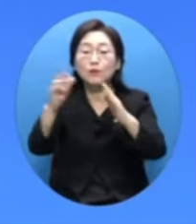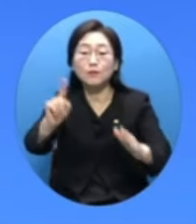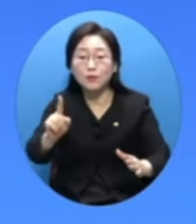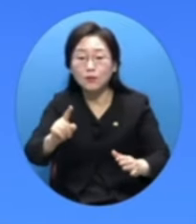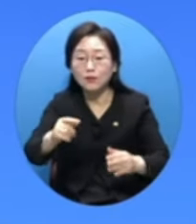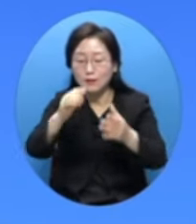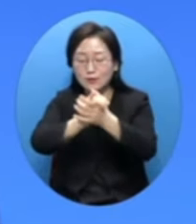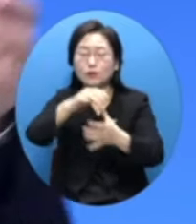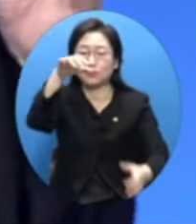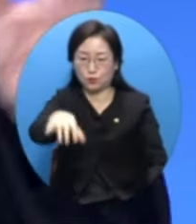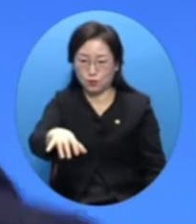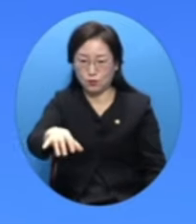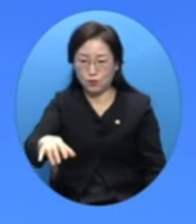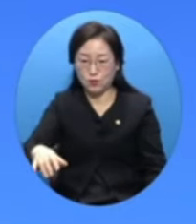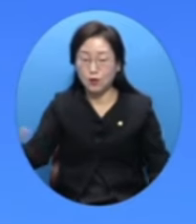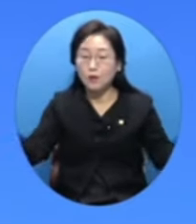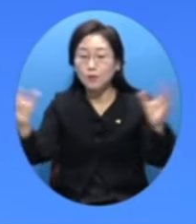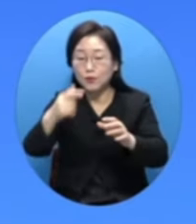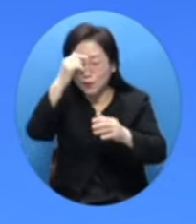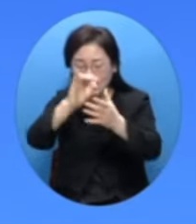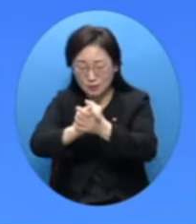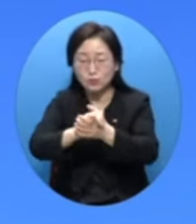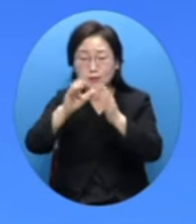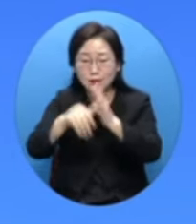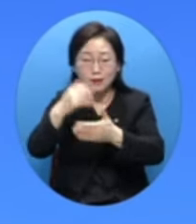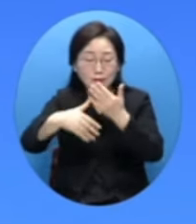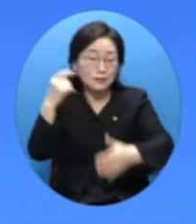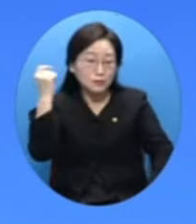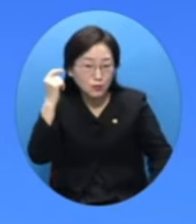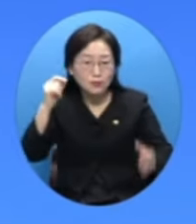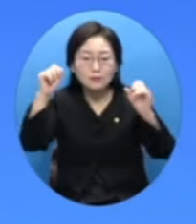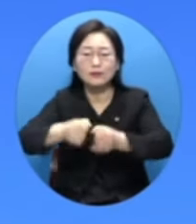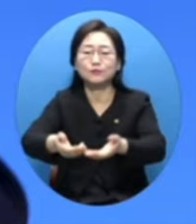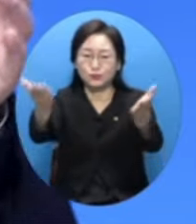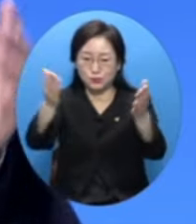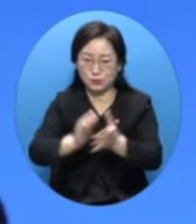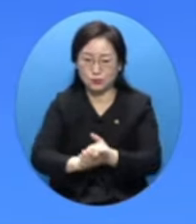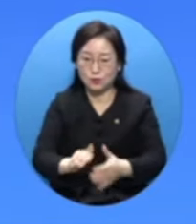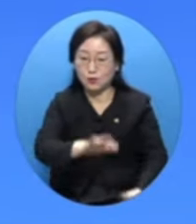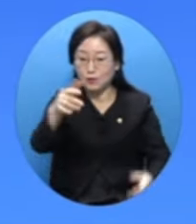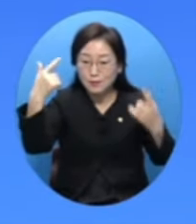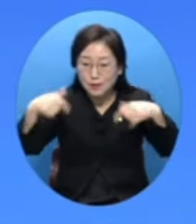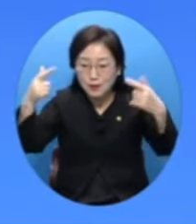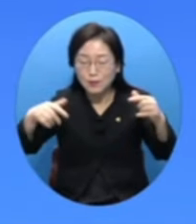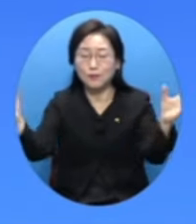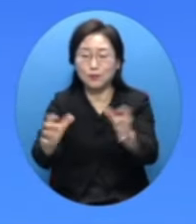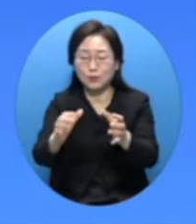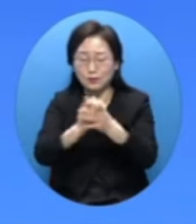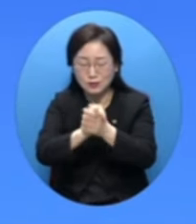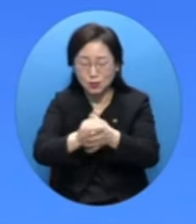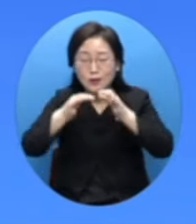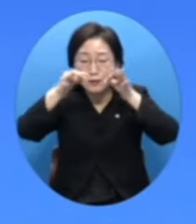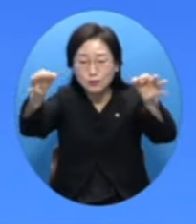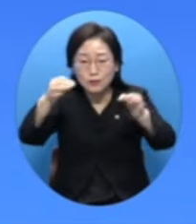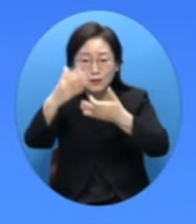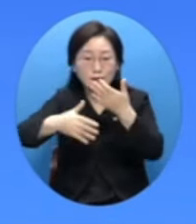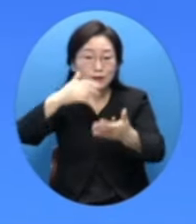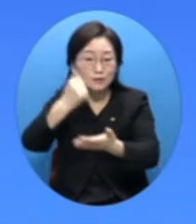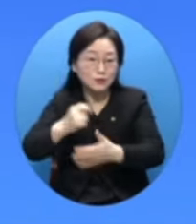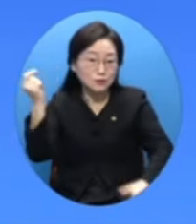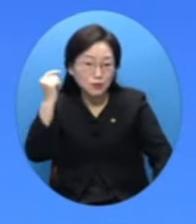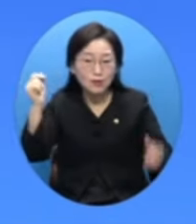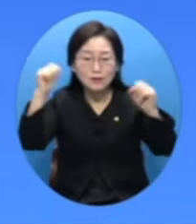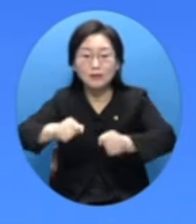기도하는 곳입니다. 우리가 모여 기도할 때 하나님이 들으시고 응답하시해 주시는 것입니다. 우리가 날마다 모여 기도하고 부르짖을 때 하나님께서